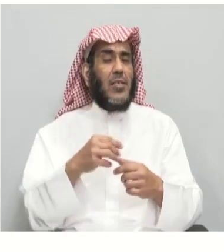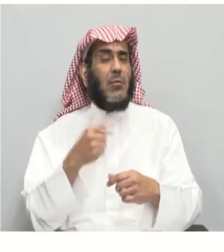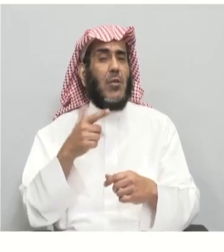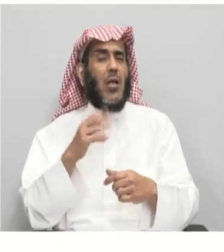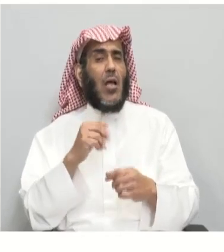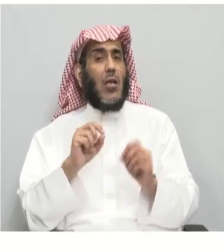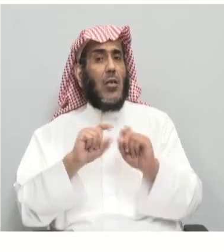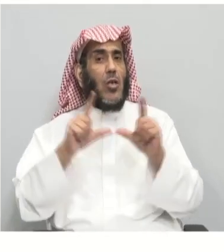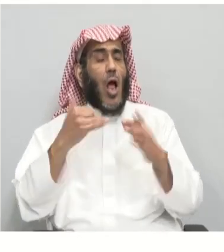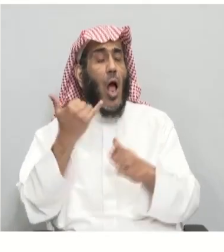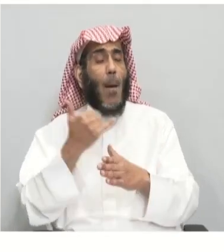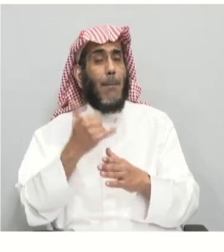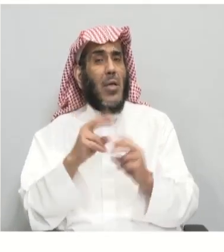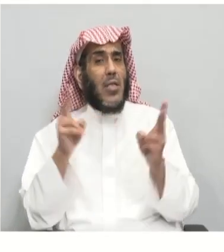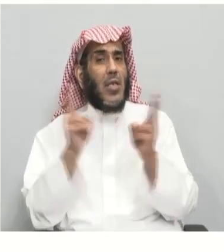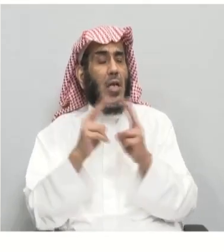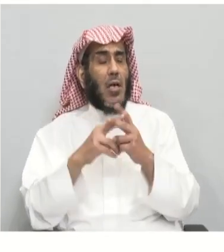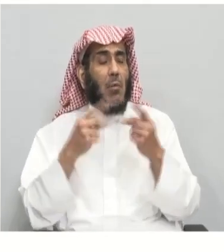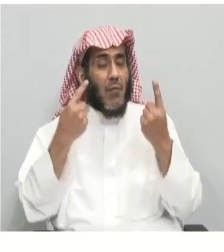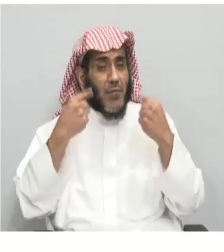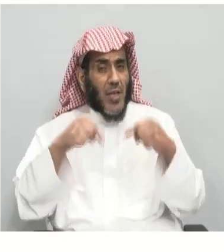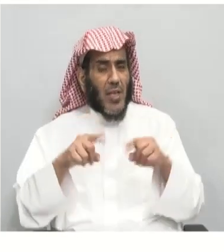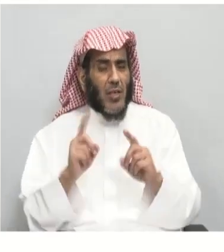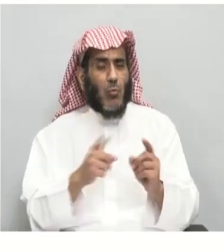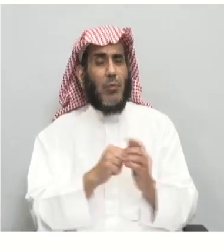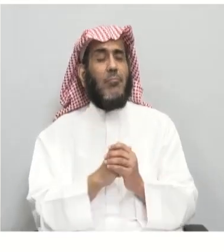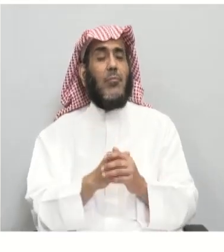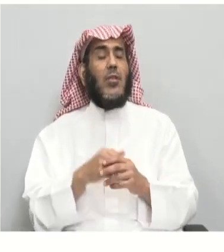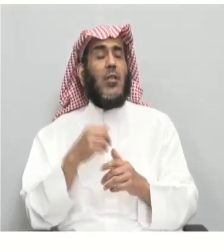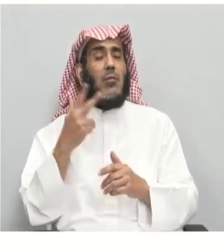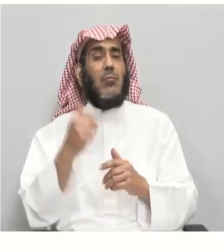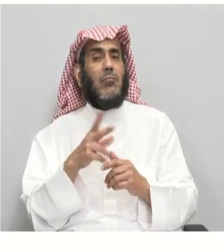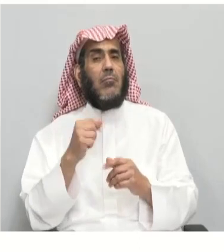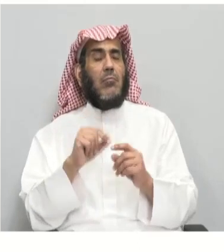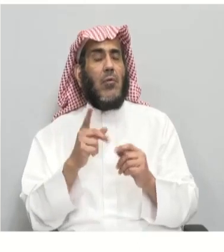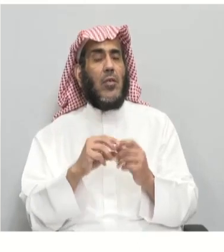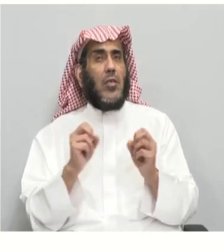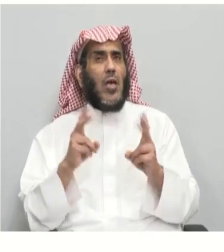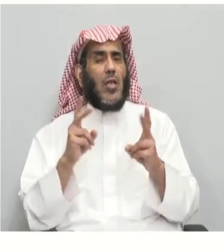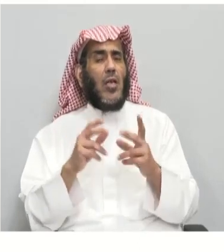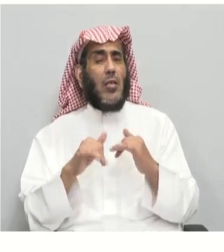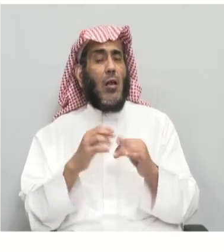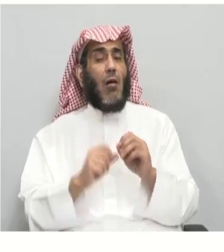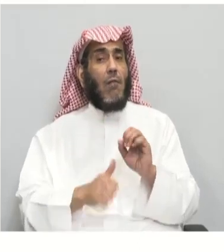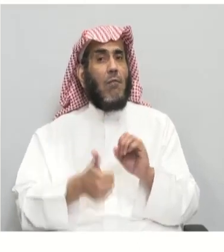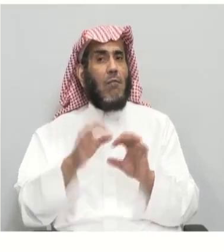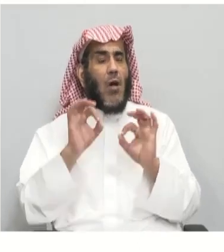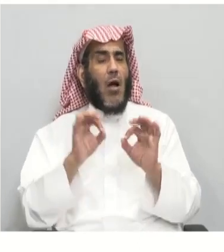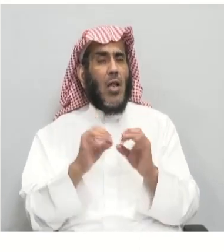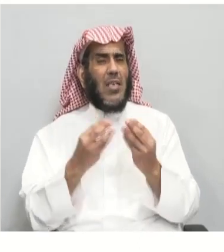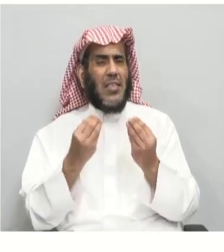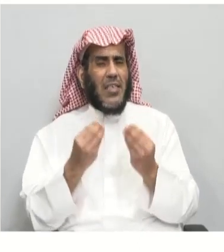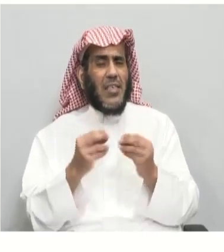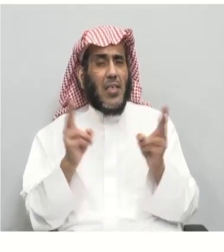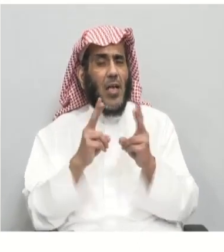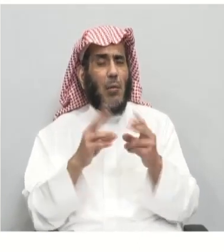ان يشرح اهميه الكهرباء في حياتنا اليوميه ثامنا ان يقترح طرائق فعاله لترشيد الكهرباء